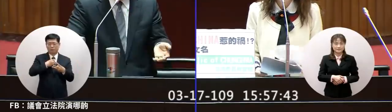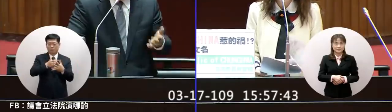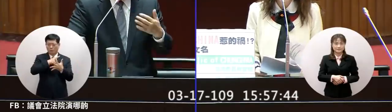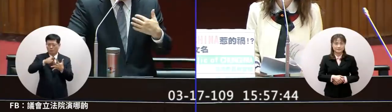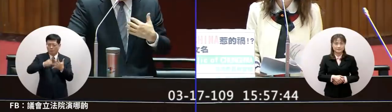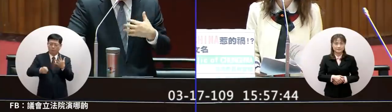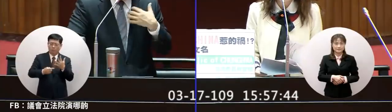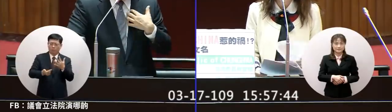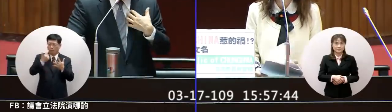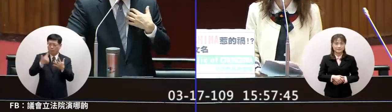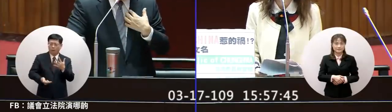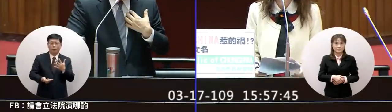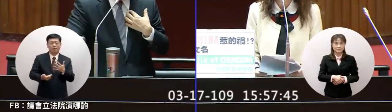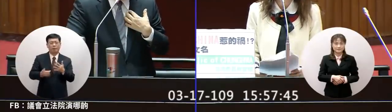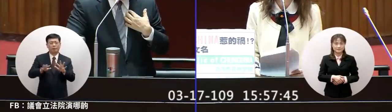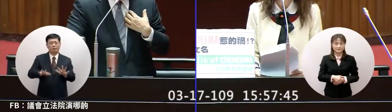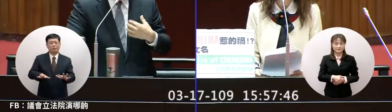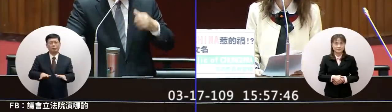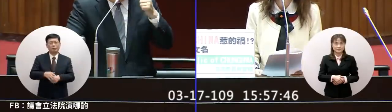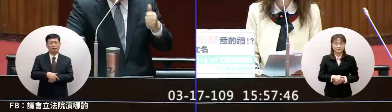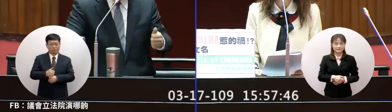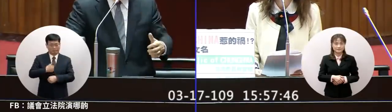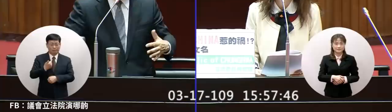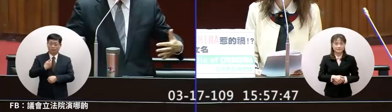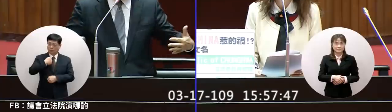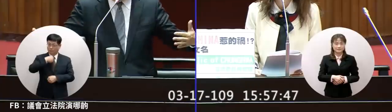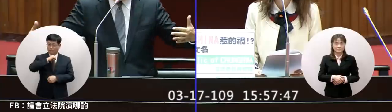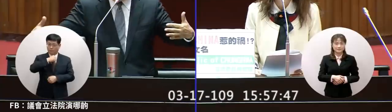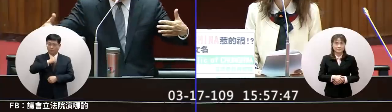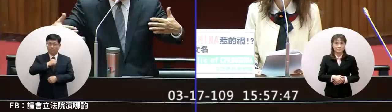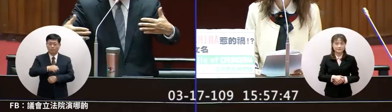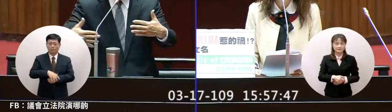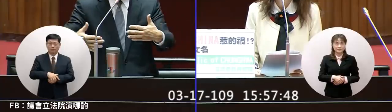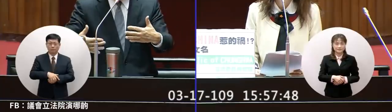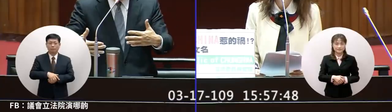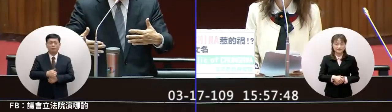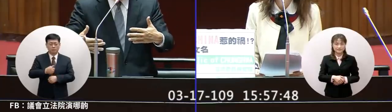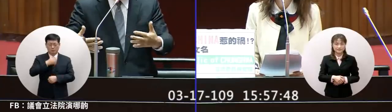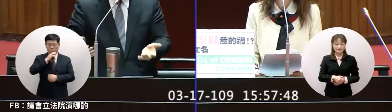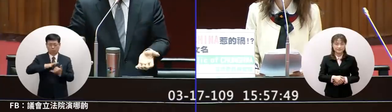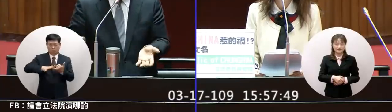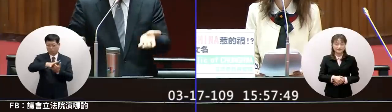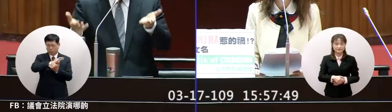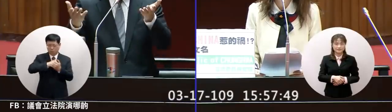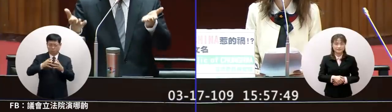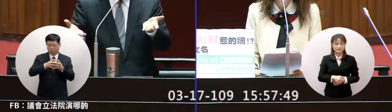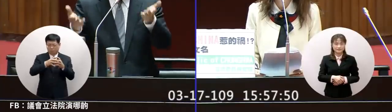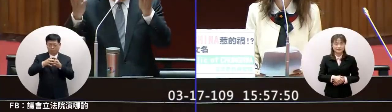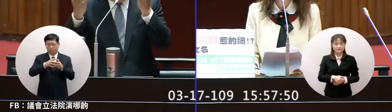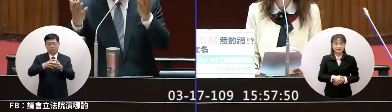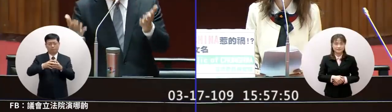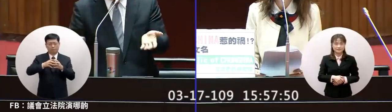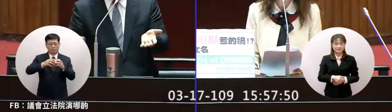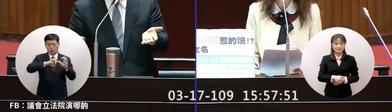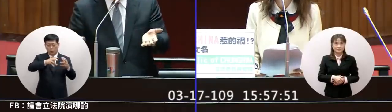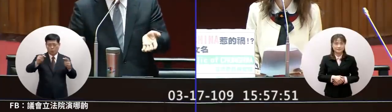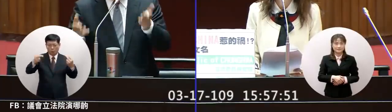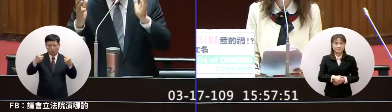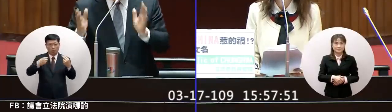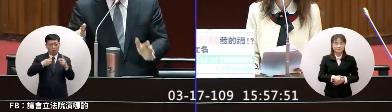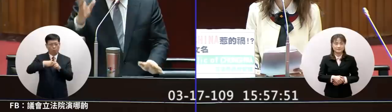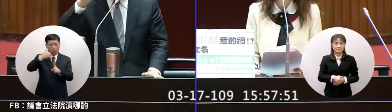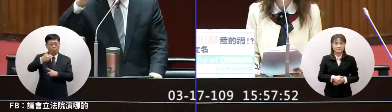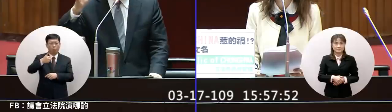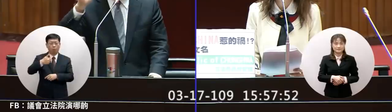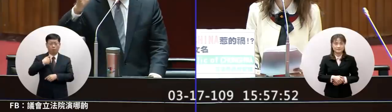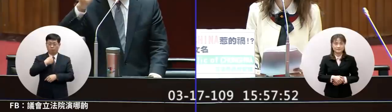啦。 是。 啊，实在讲，我感觉即阵台湾是凝聚国力，啊，让世界看到台湾足够。